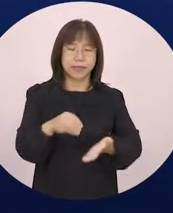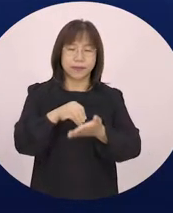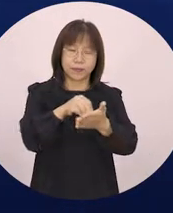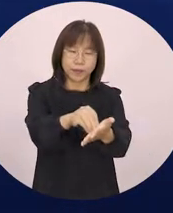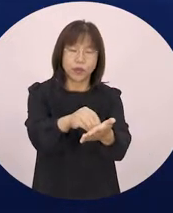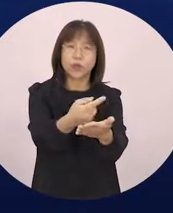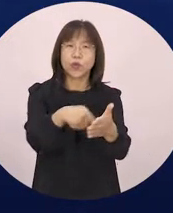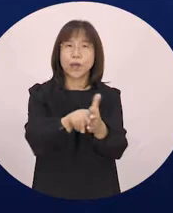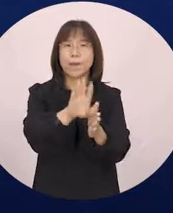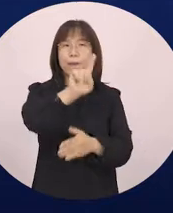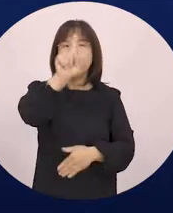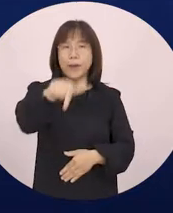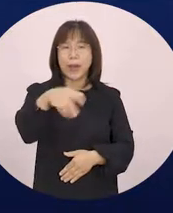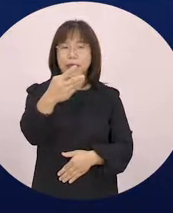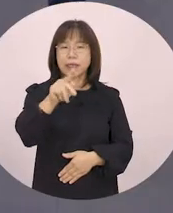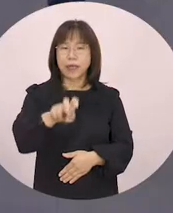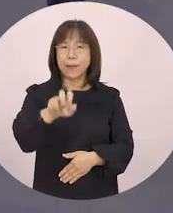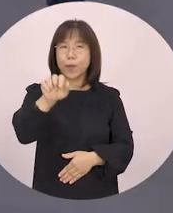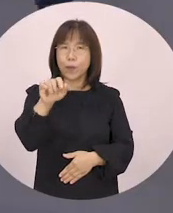박람회가 열립니다.